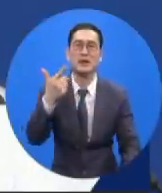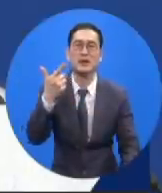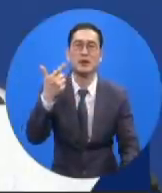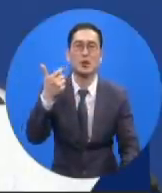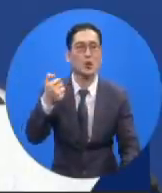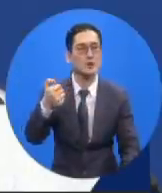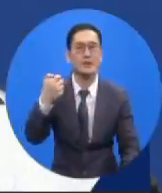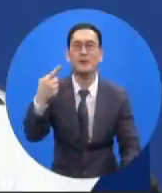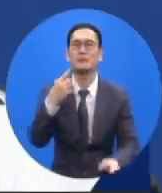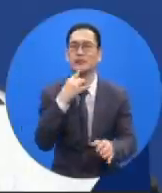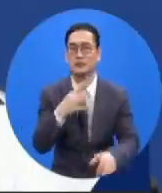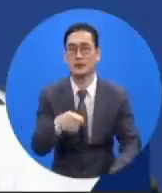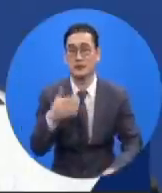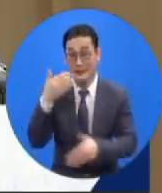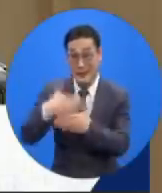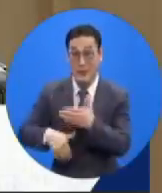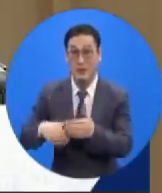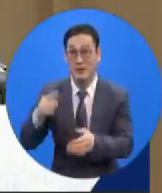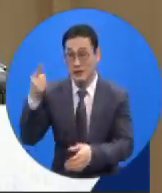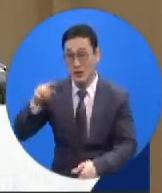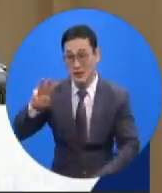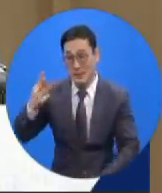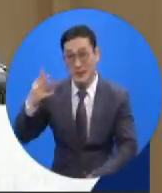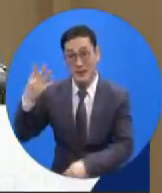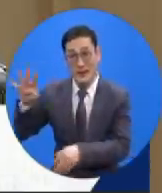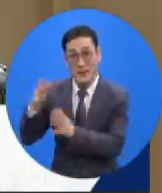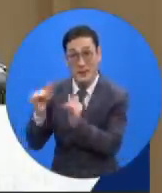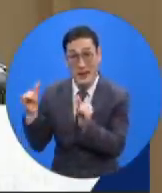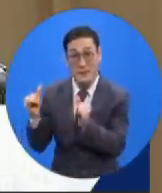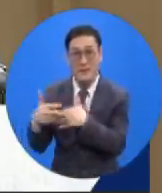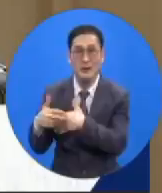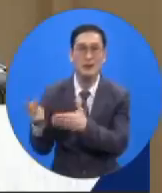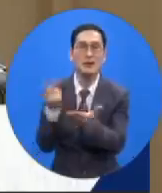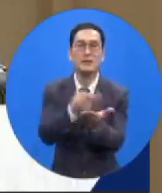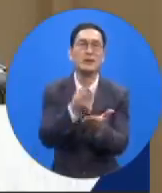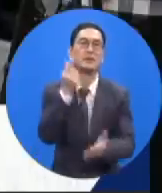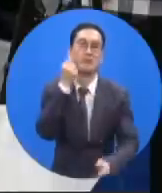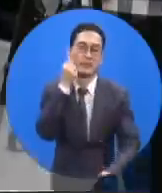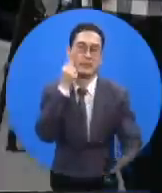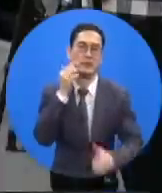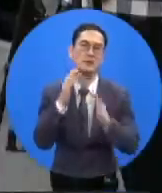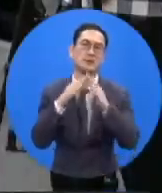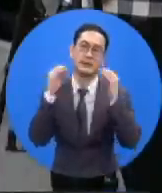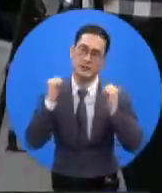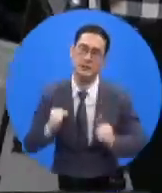751명뿐이라고 말했습니다. 나머지 1,304명은 병상이 없어 입원조차 못하고 있는 건데요.